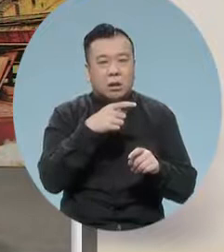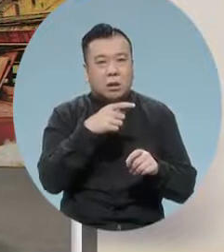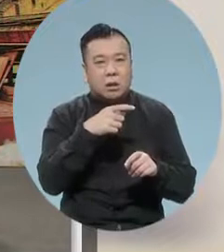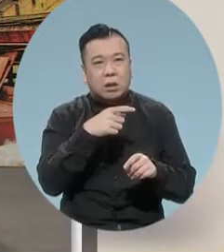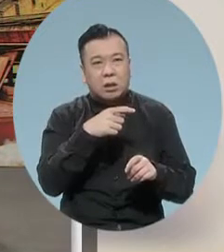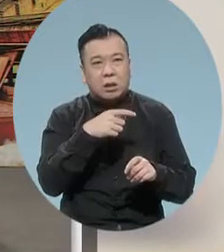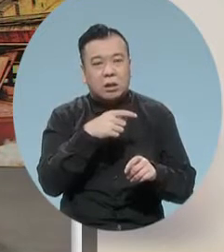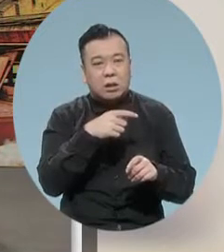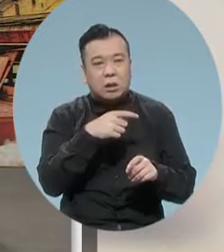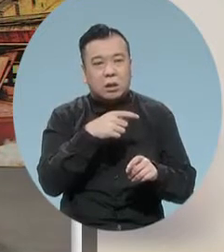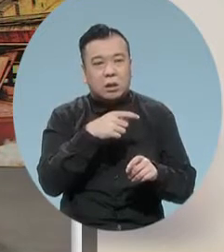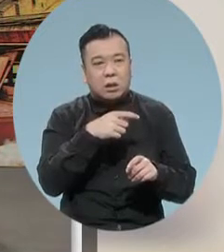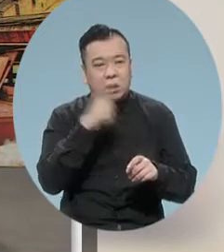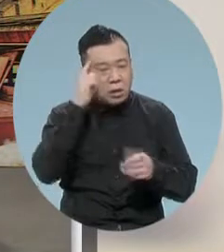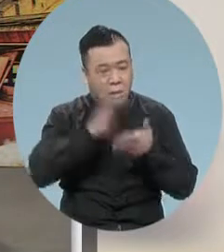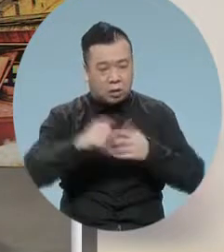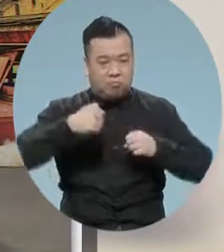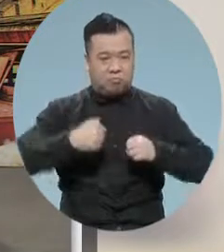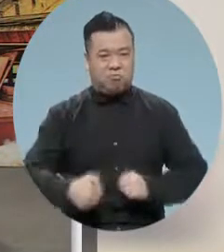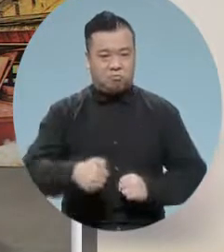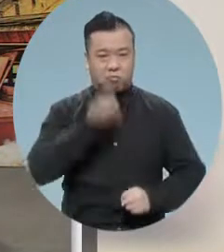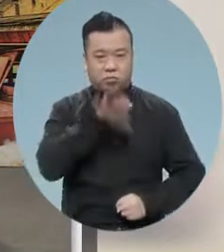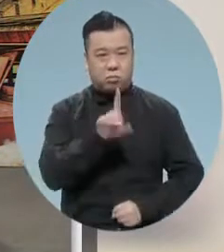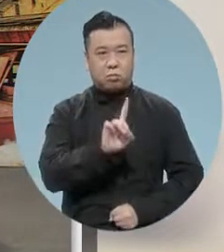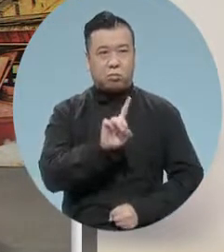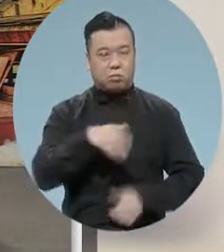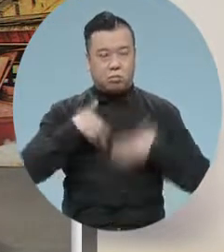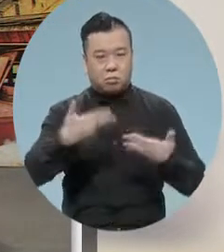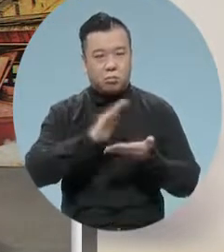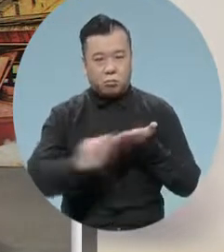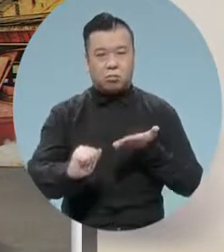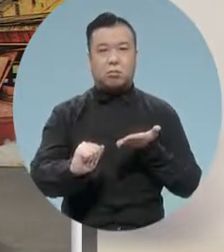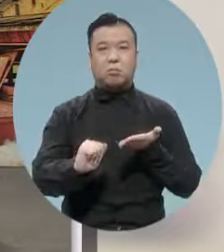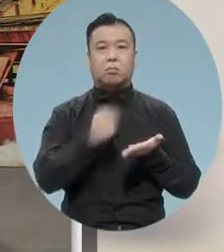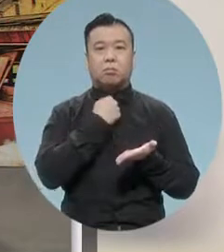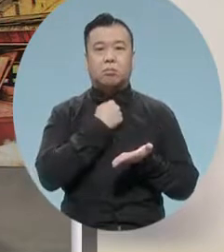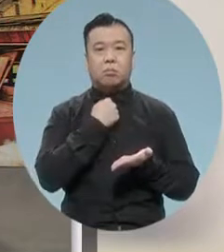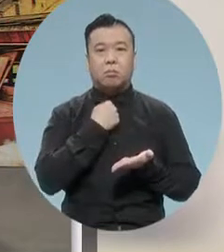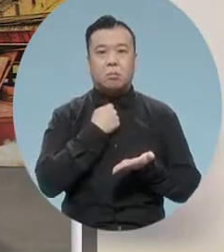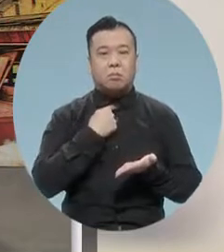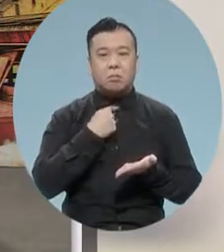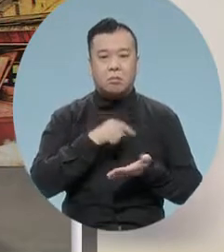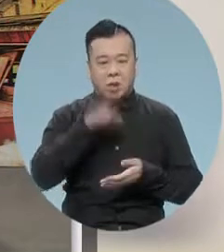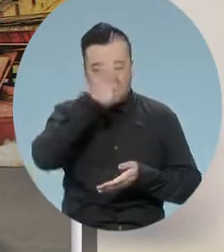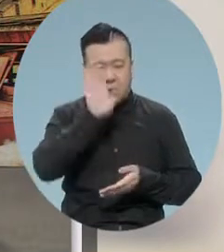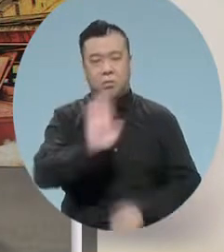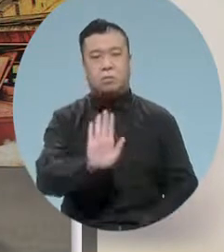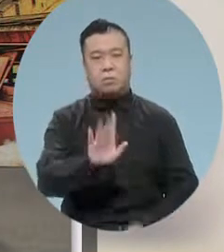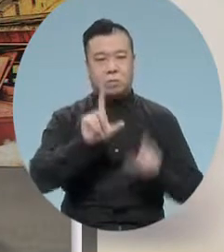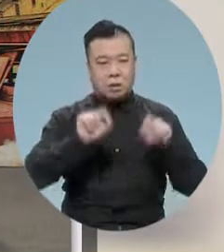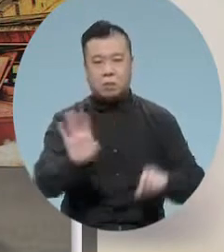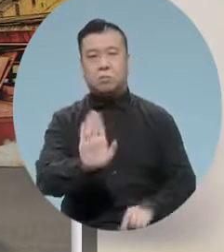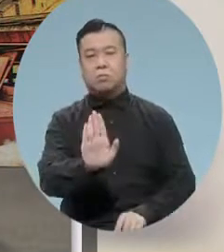好理直氣壯、好清晰無遺、好完全唔含糊咁樣解釋